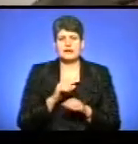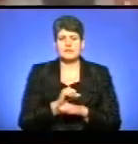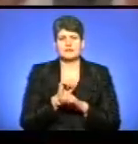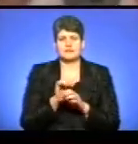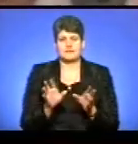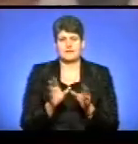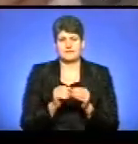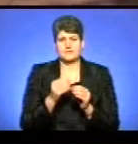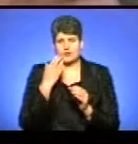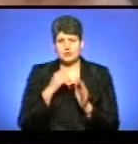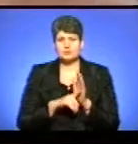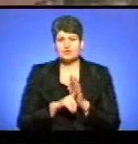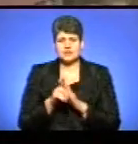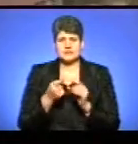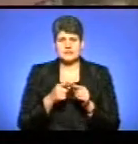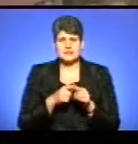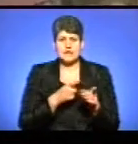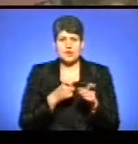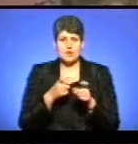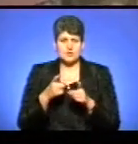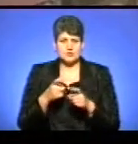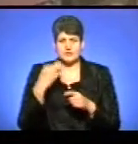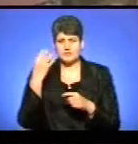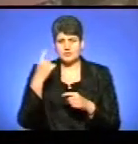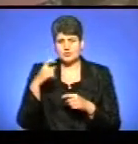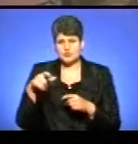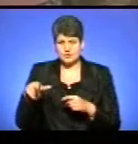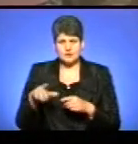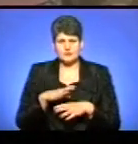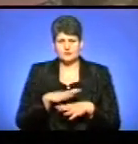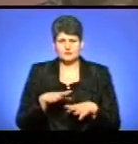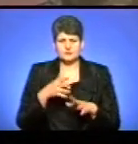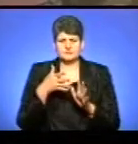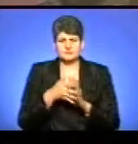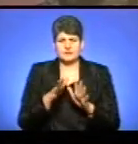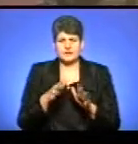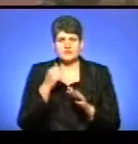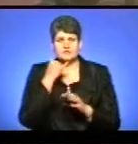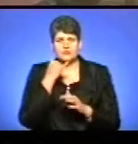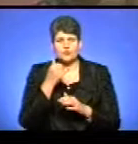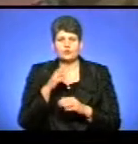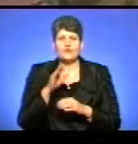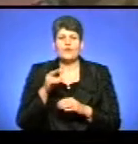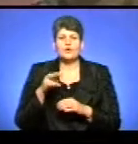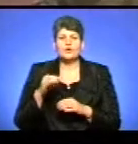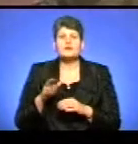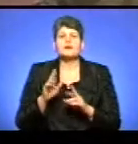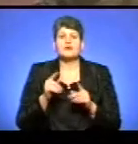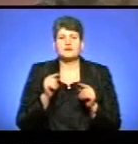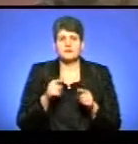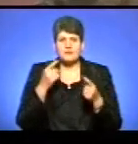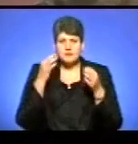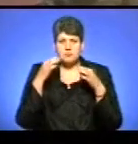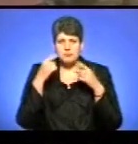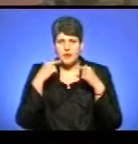Я не пам'ятаю. Коли почалося цей розстріл Небесної Сотні, якось були до нього, але вже коли чуть трохи притихло, дзвоню до Володі. Кажу: «Володя, як там?» А він